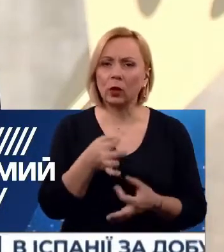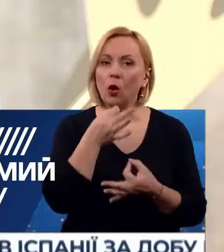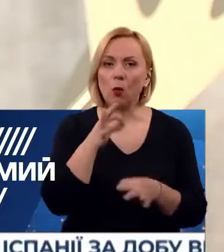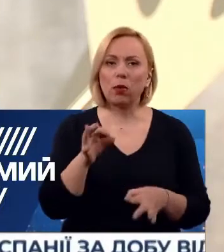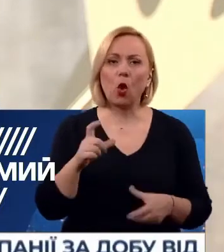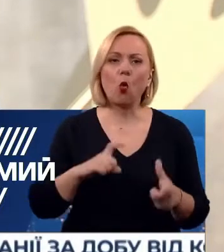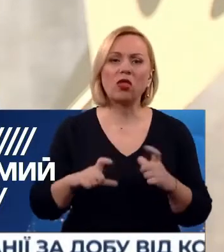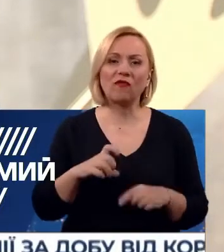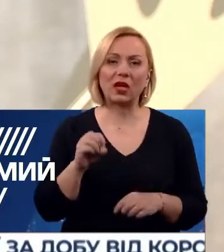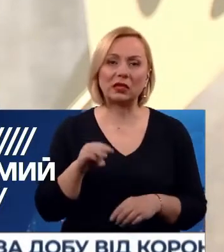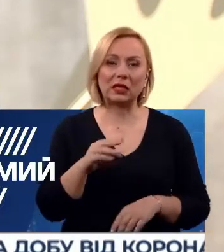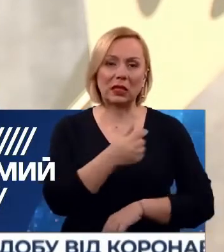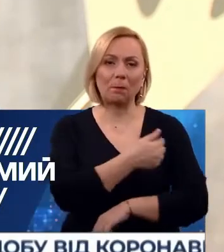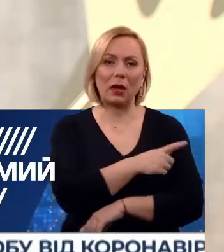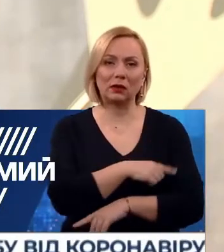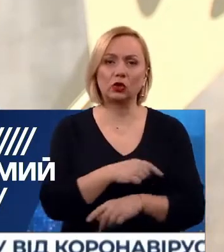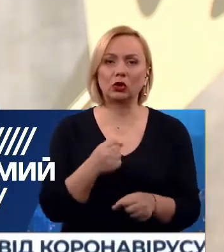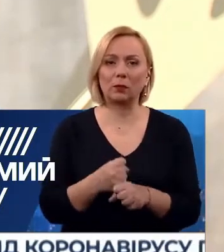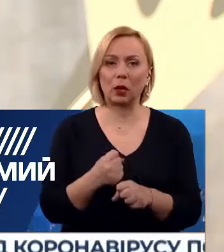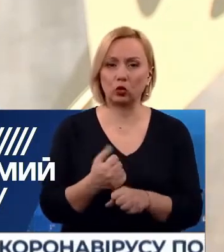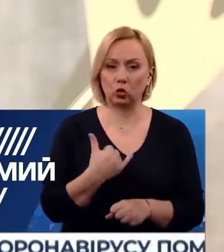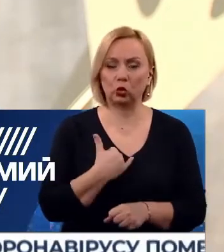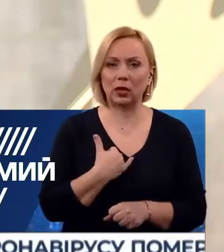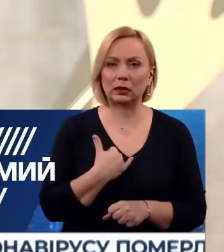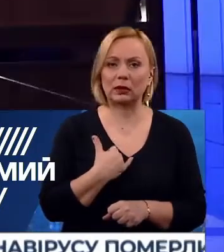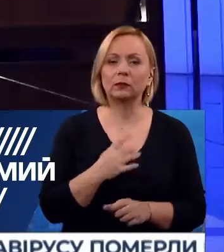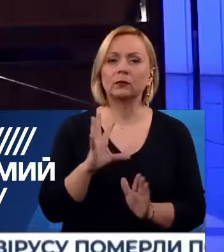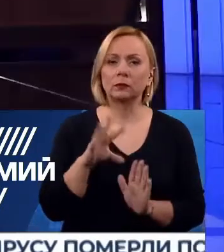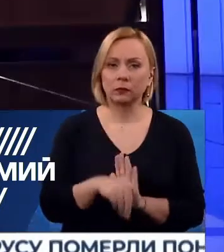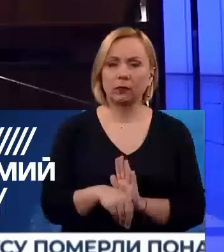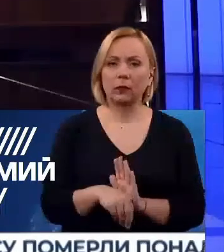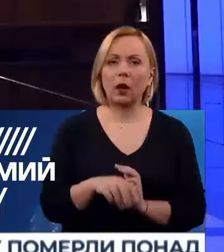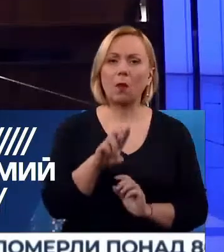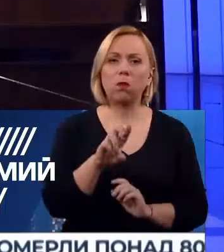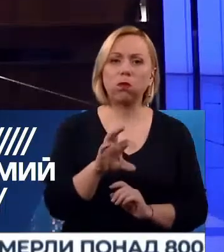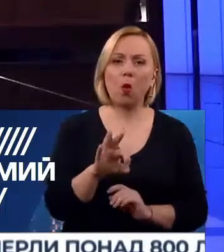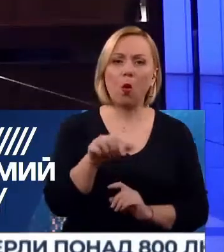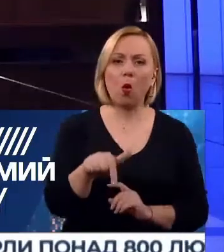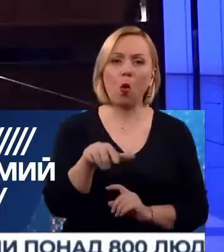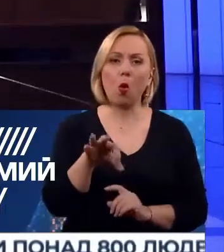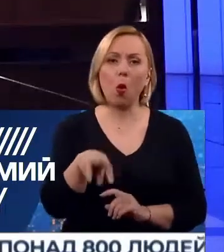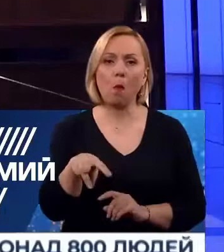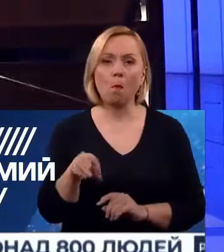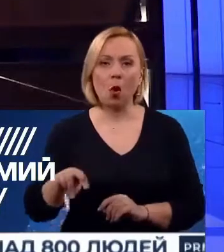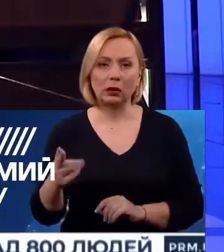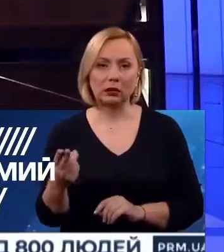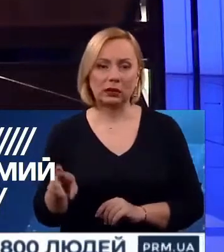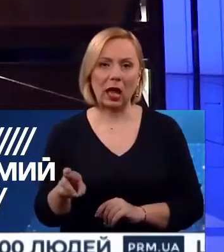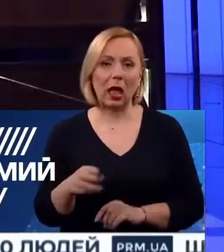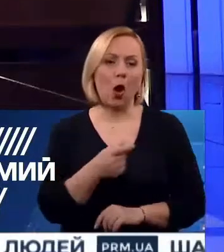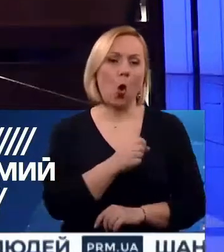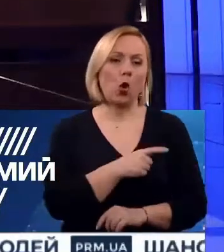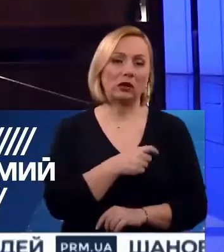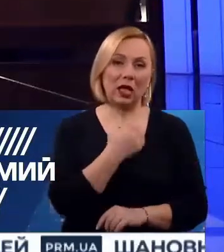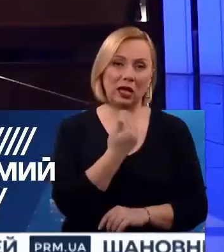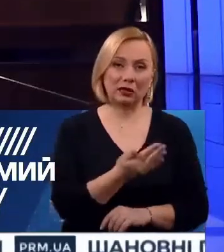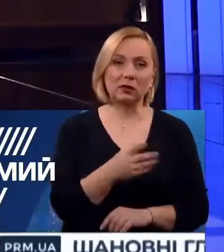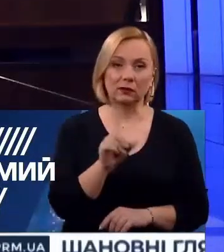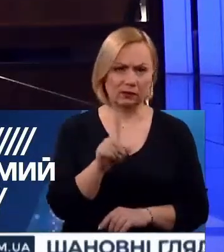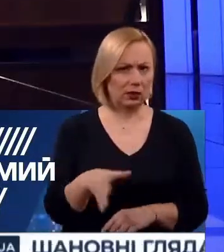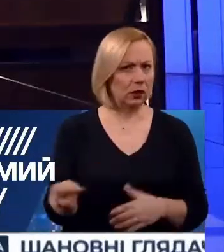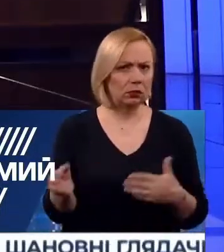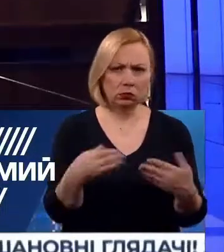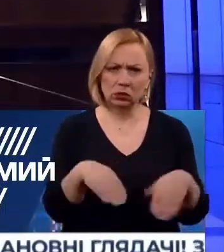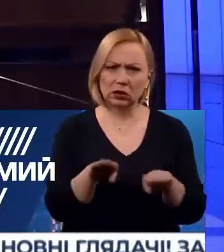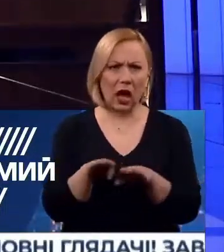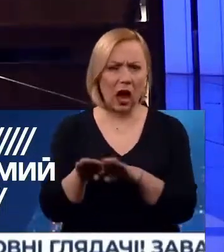в нашій країні, той же і на Богомольця, і в Одесі медичний університет, вони теж закриті від інших